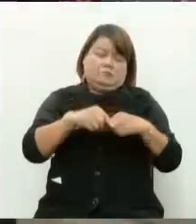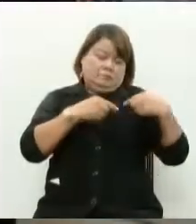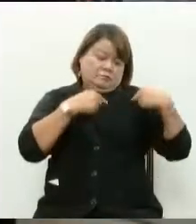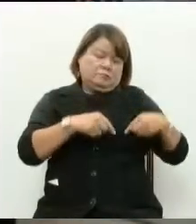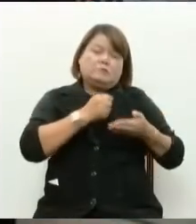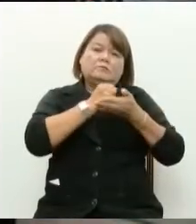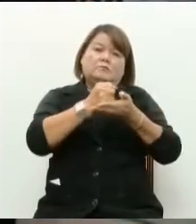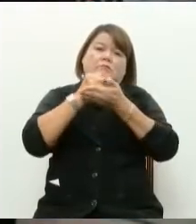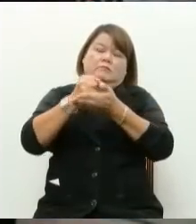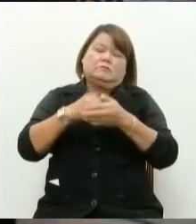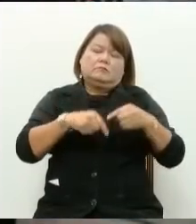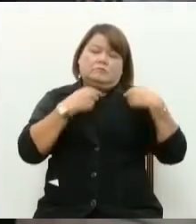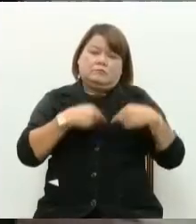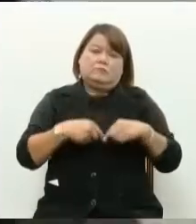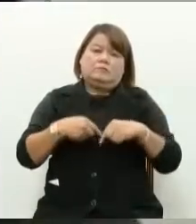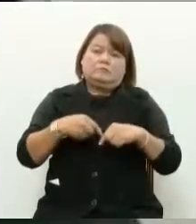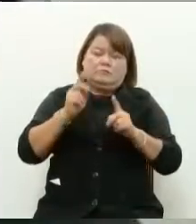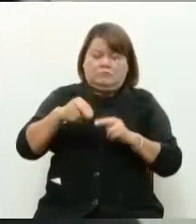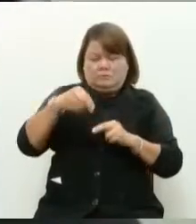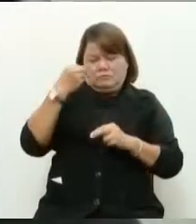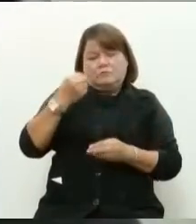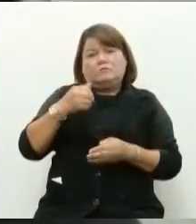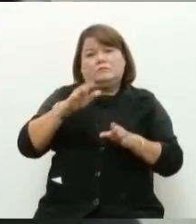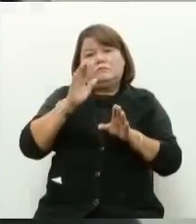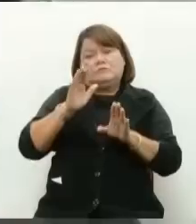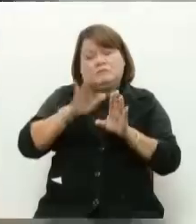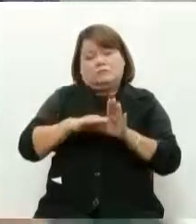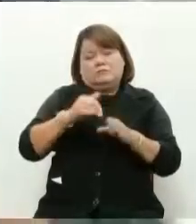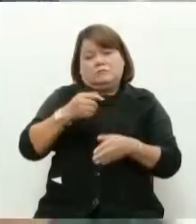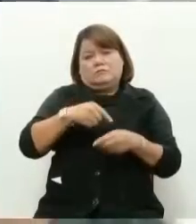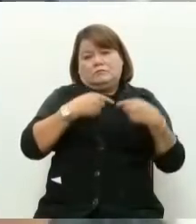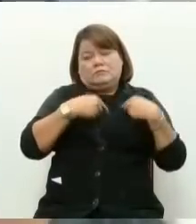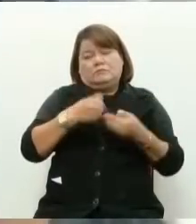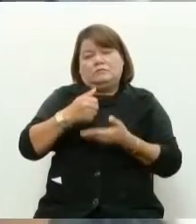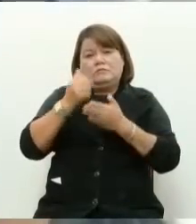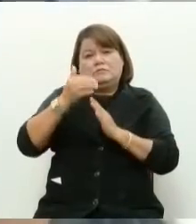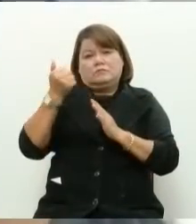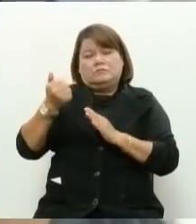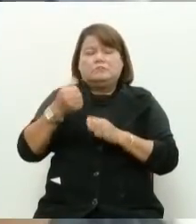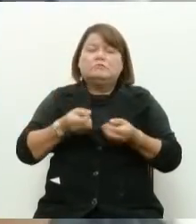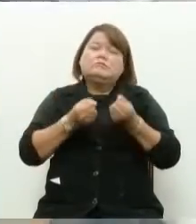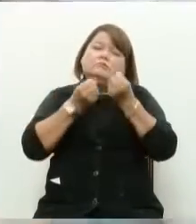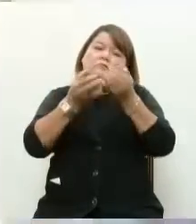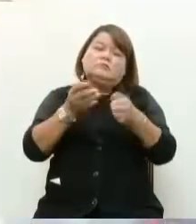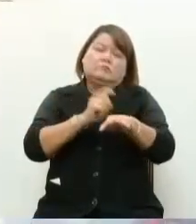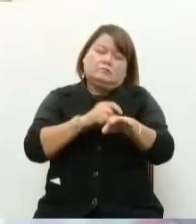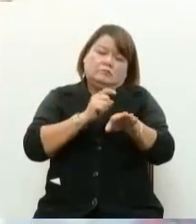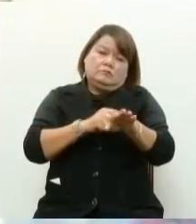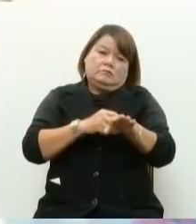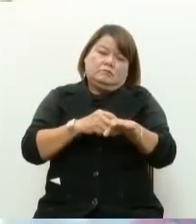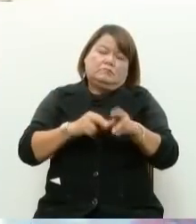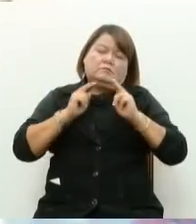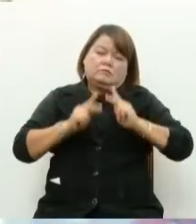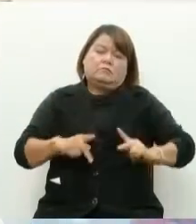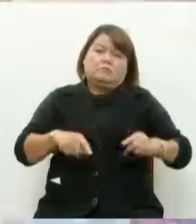ใจผู้เรียนสมัครใจช่วยเหลือผู้อื่นยอมสละเวลาแรงกายแรงใจและสติปัญญาในการทำง